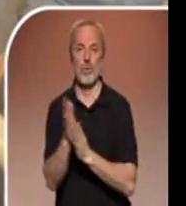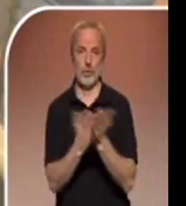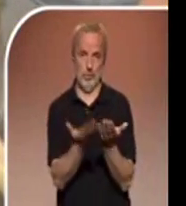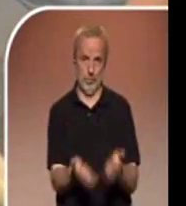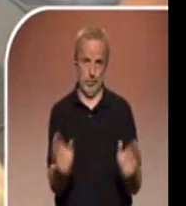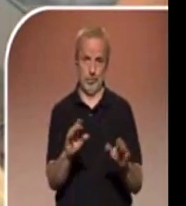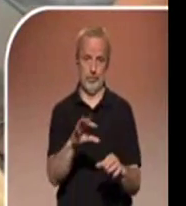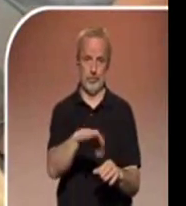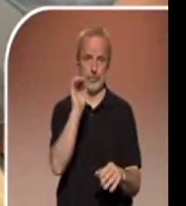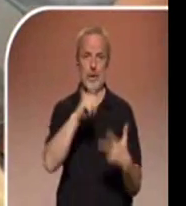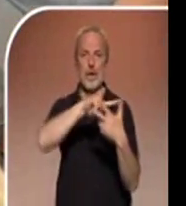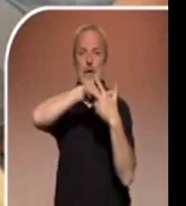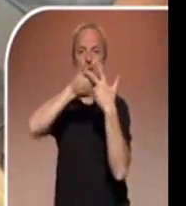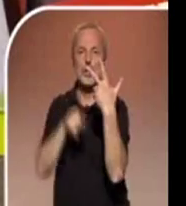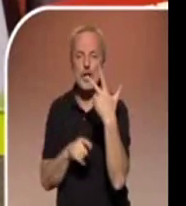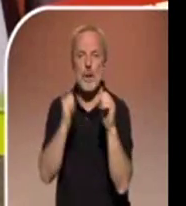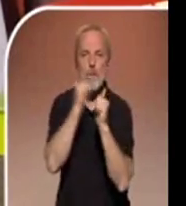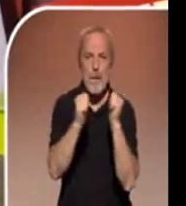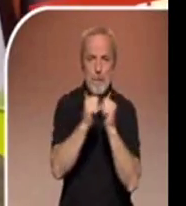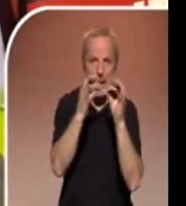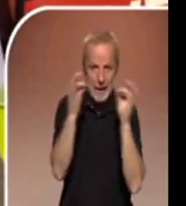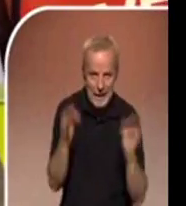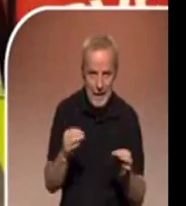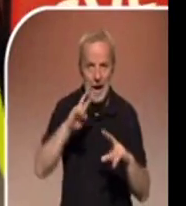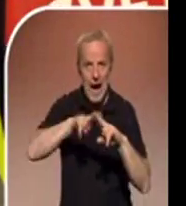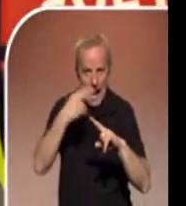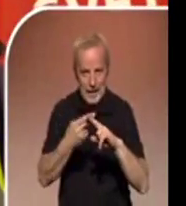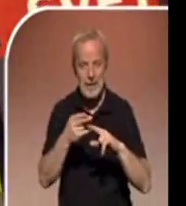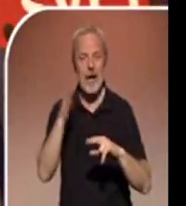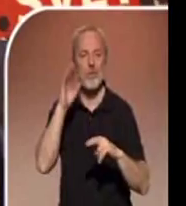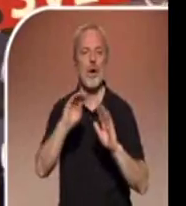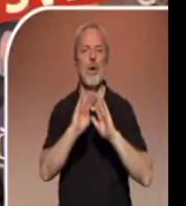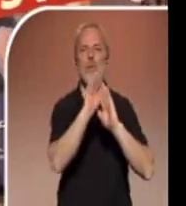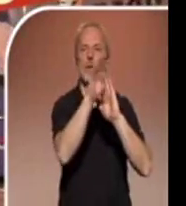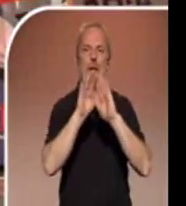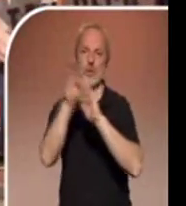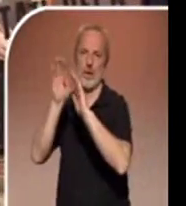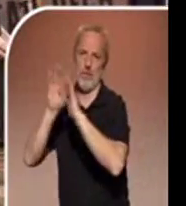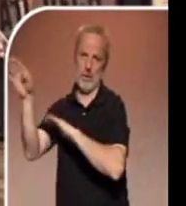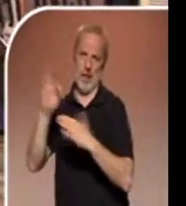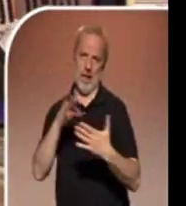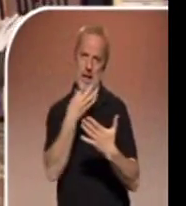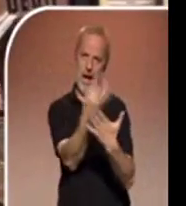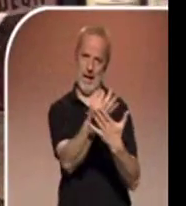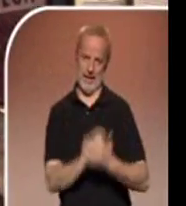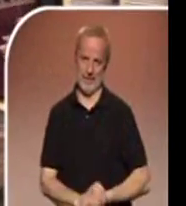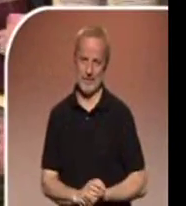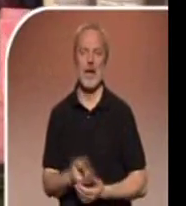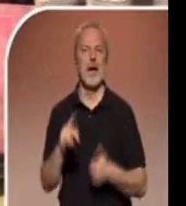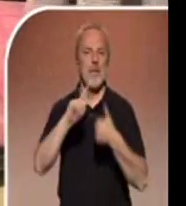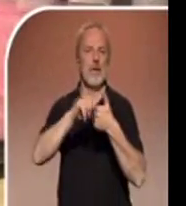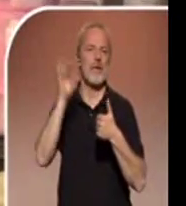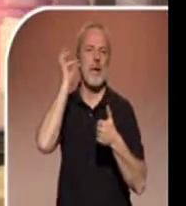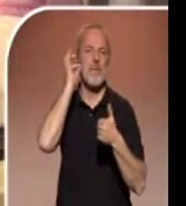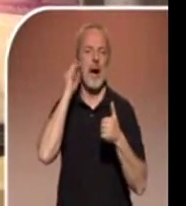nějaké knížnice, ne nějakou kosmetiku, zkrátka radůstky. Tak, můžeme poprosit o tři kartičky. Tak. První. Hana Veselá